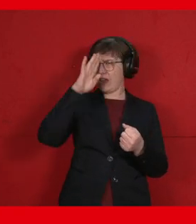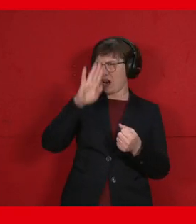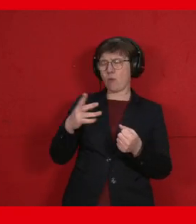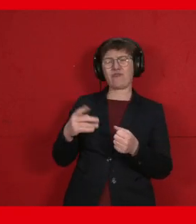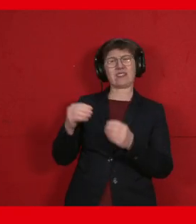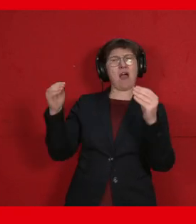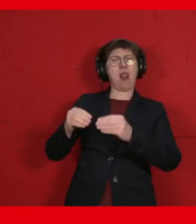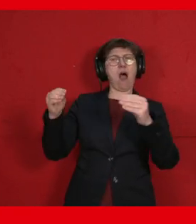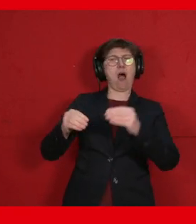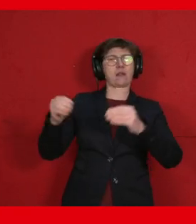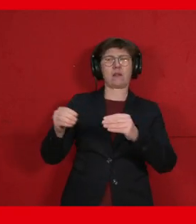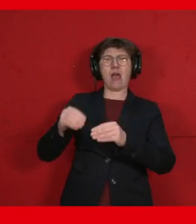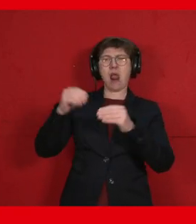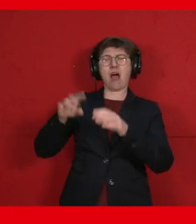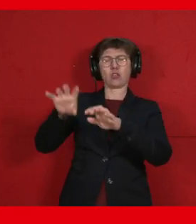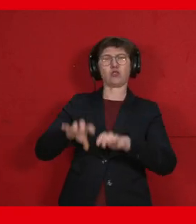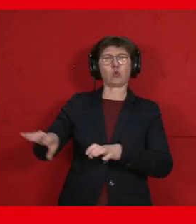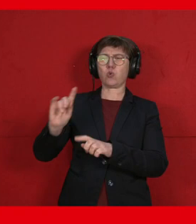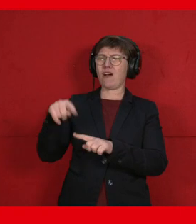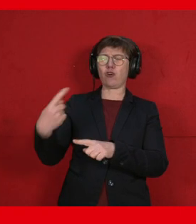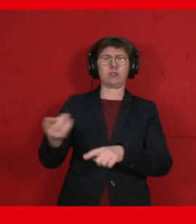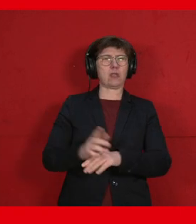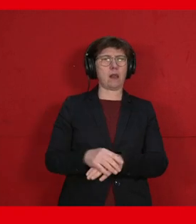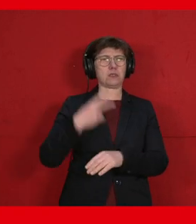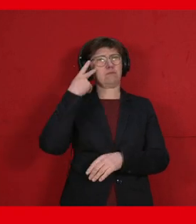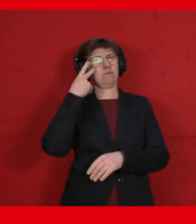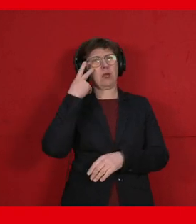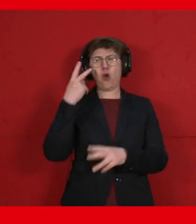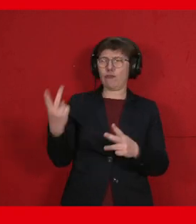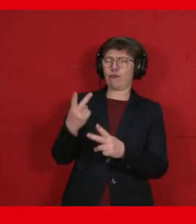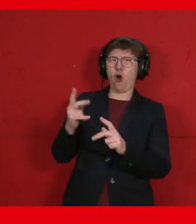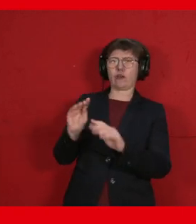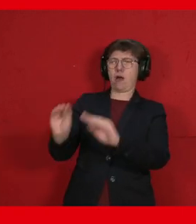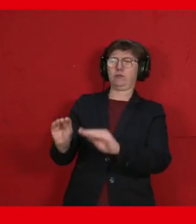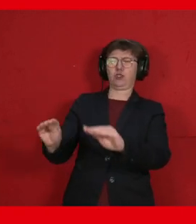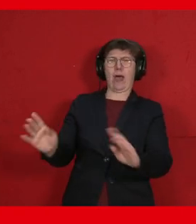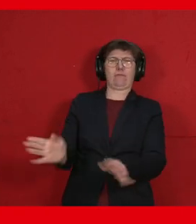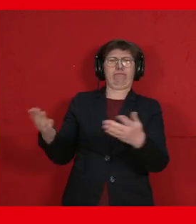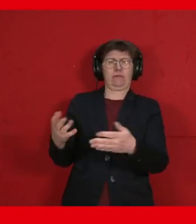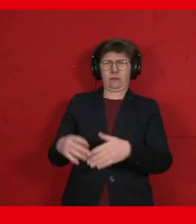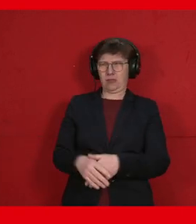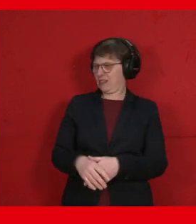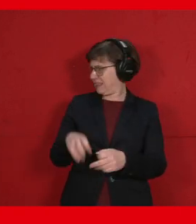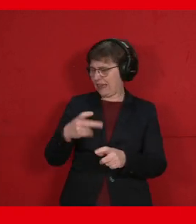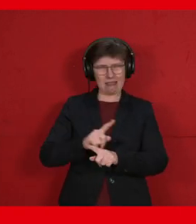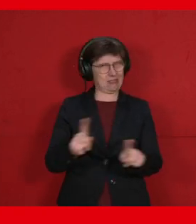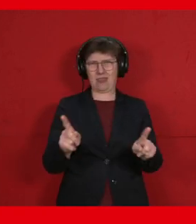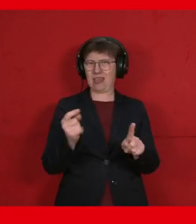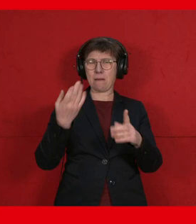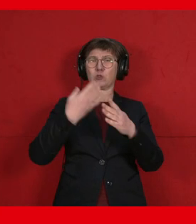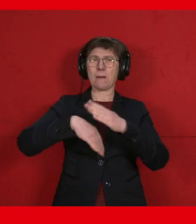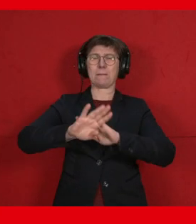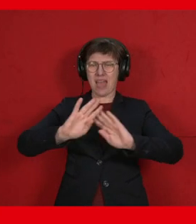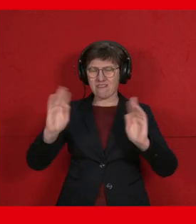glauben, dass das Herstellen von Ladeinfrastruktur sich halbwegs von selbst und durch ein paar Förderaufrufe ergibt. Da muss mehr Drive rein und man muss